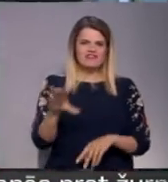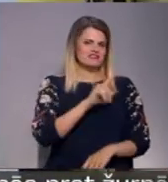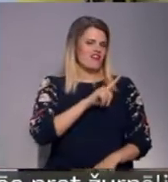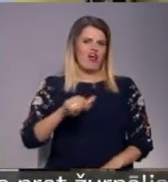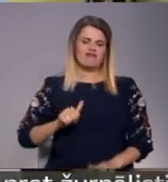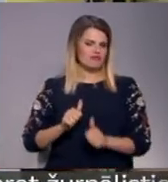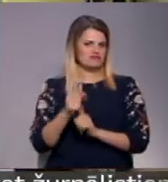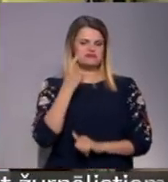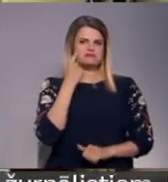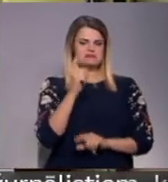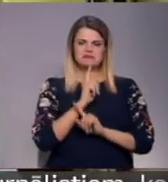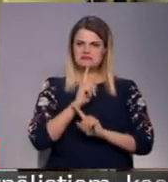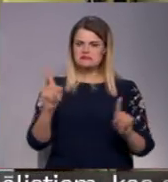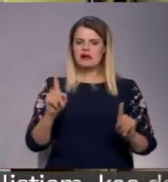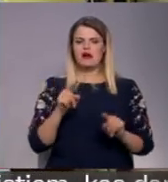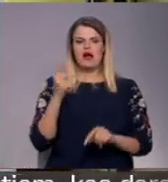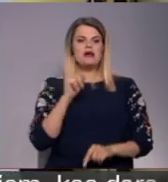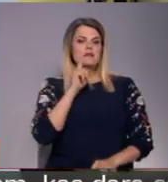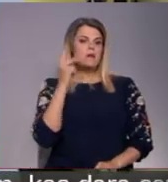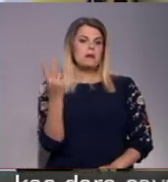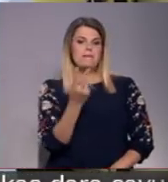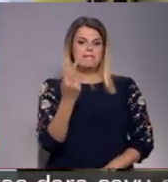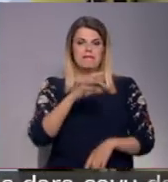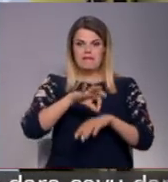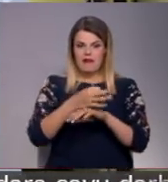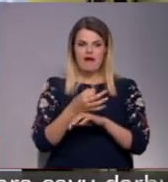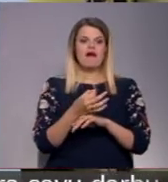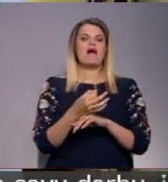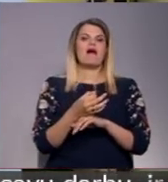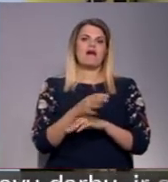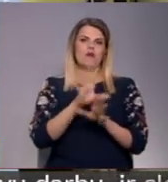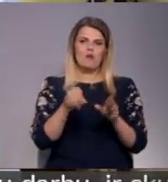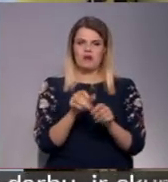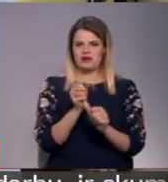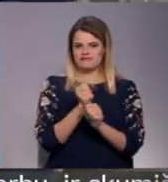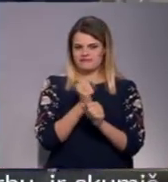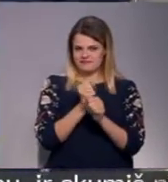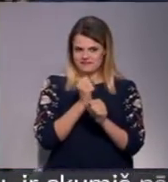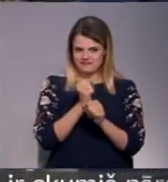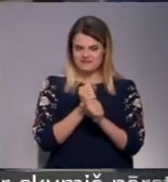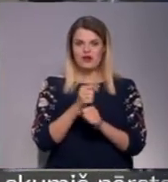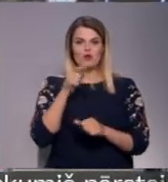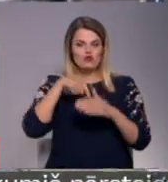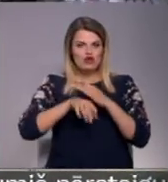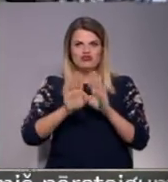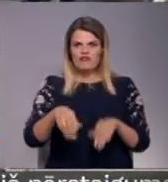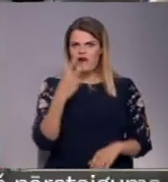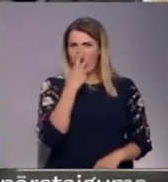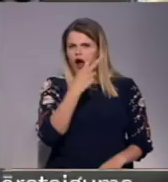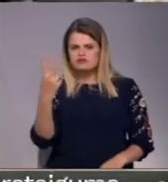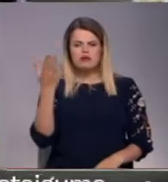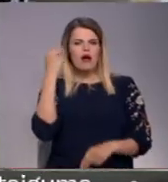Latvijā. Galerija ir tapusi jaunā pāra Aleksandra un Alīnas Nesterjuku kopdarba rezultātā, un tajā var apskatīt ne